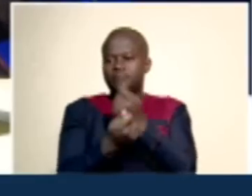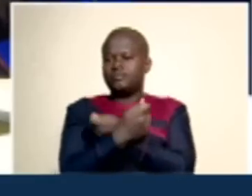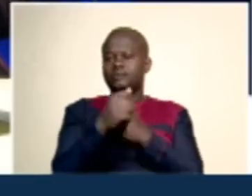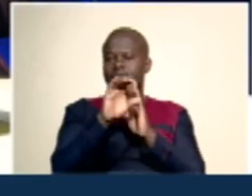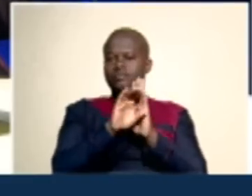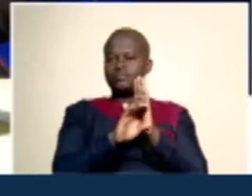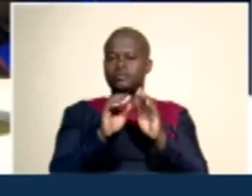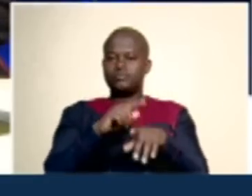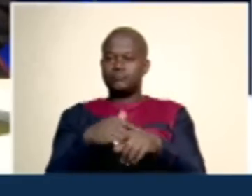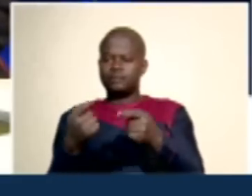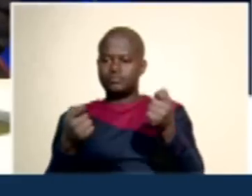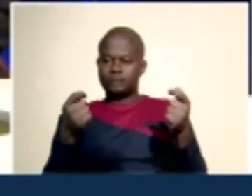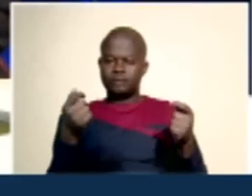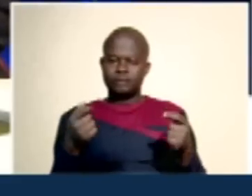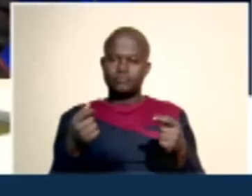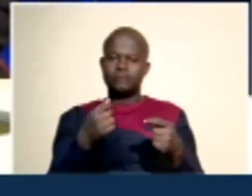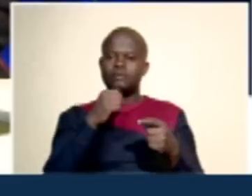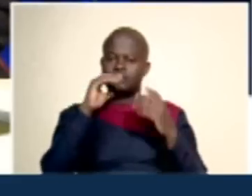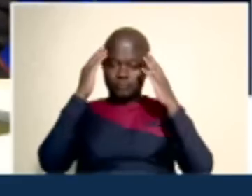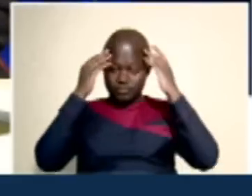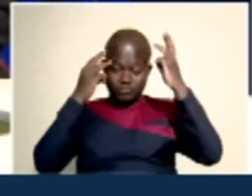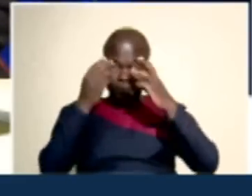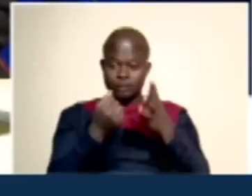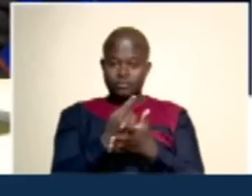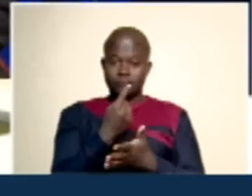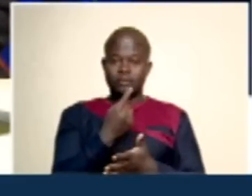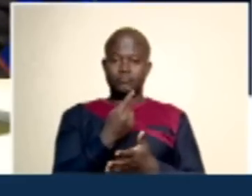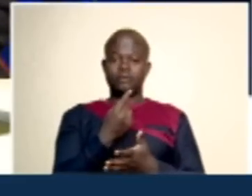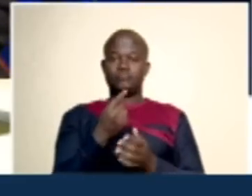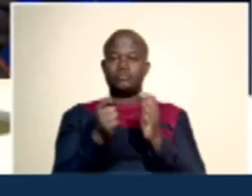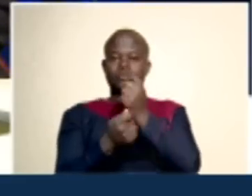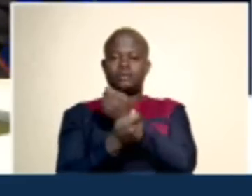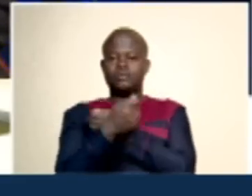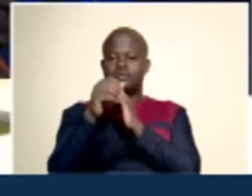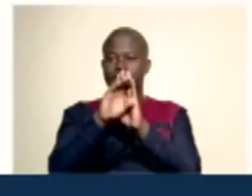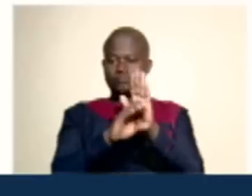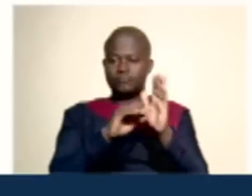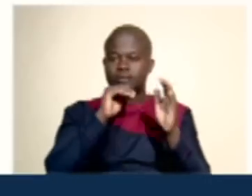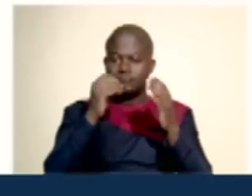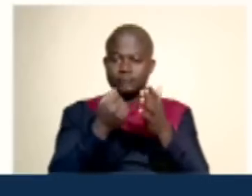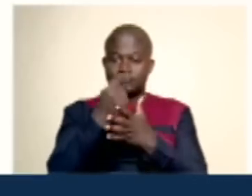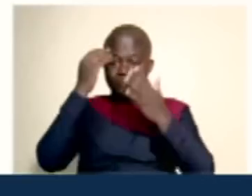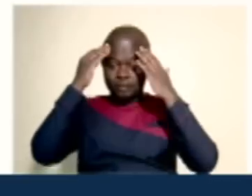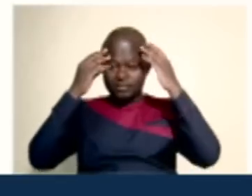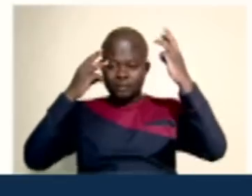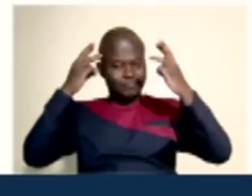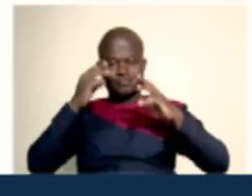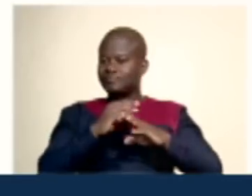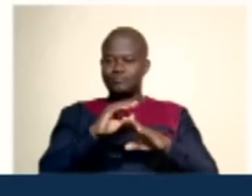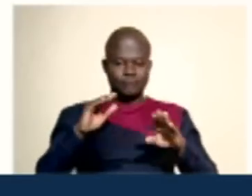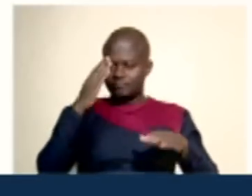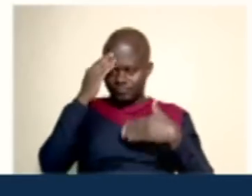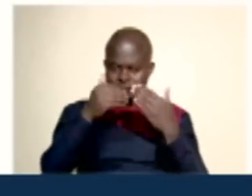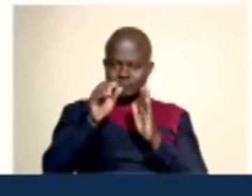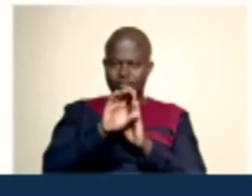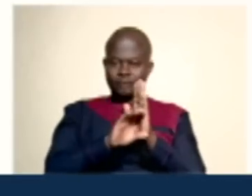nshinga bya hato na hato nta mpungenge biteye guhindura itegeko nshinga nta mpungenge biteye kubera ko